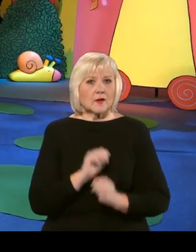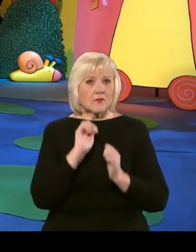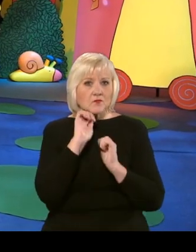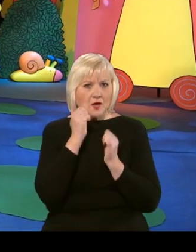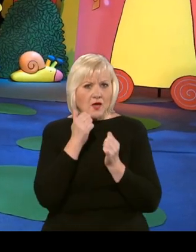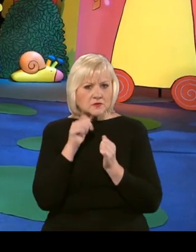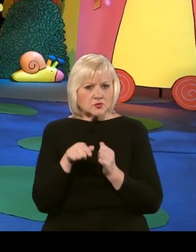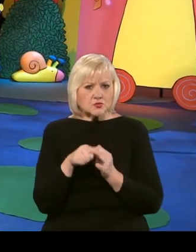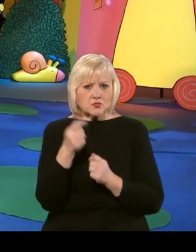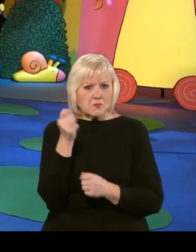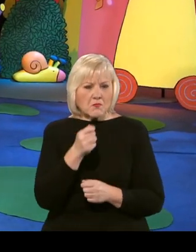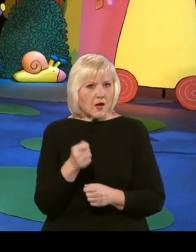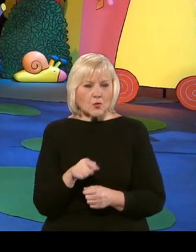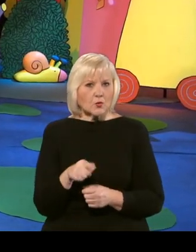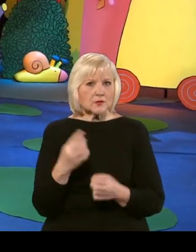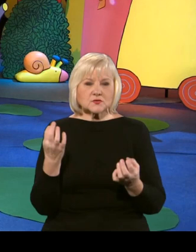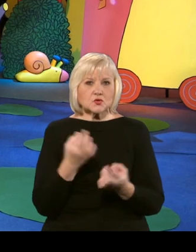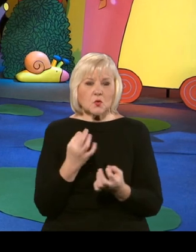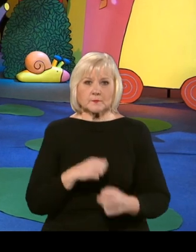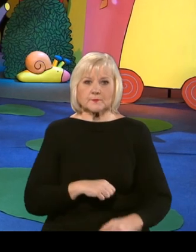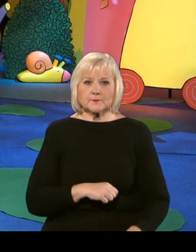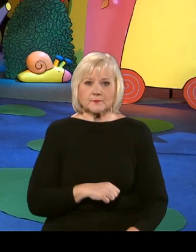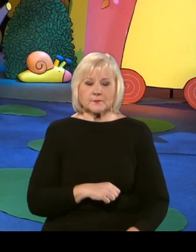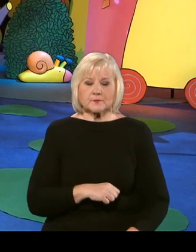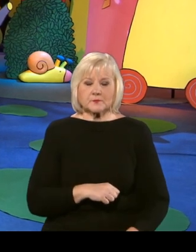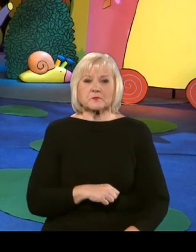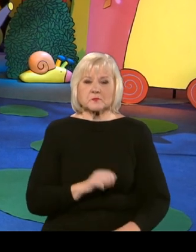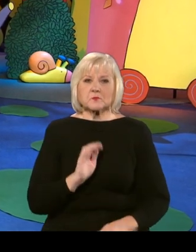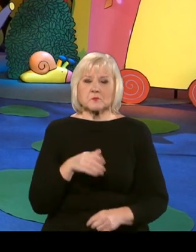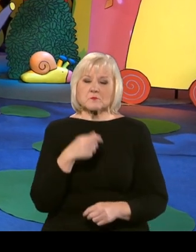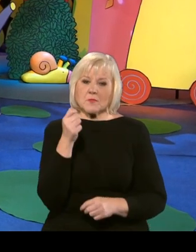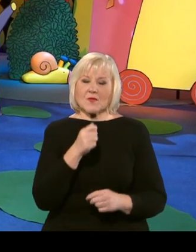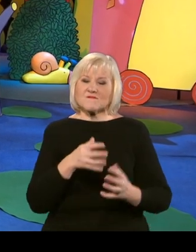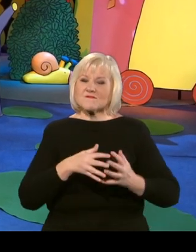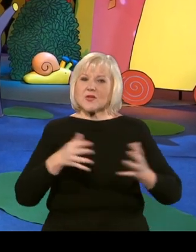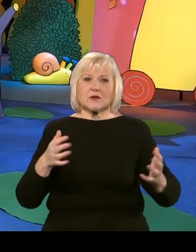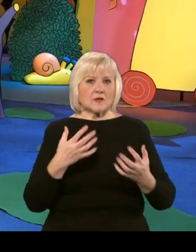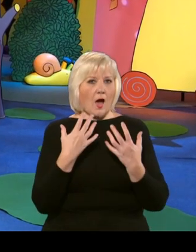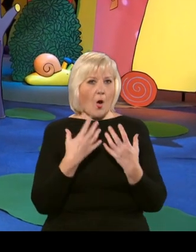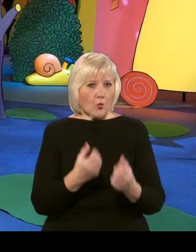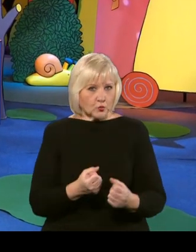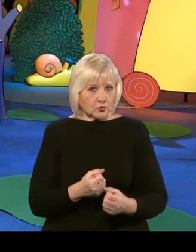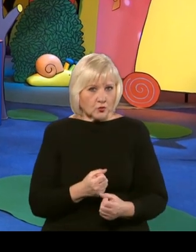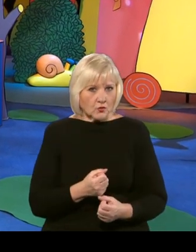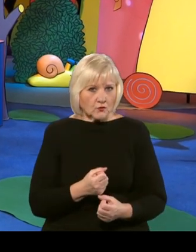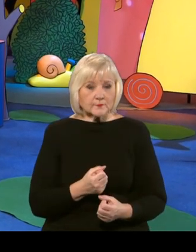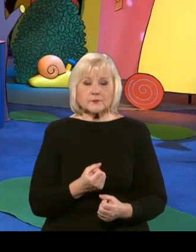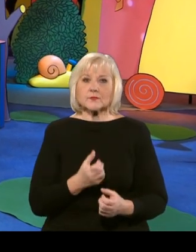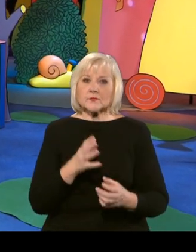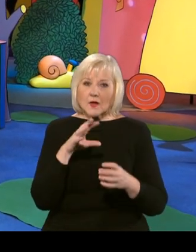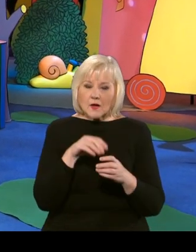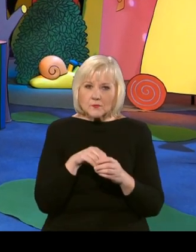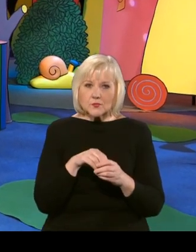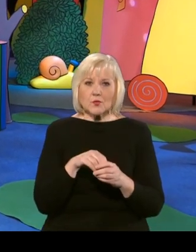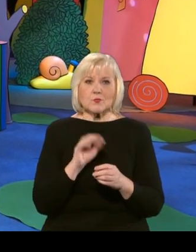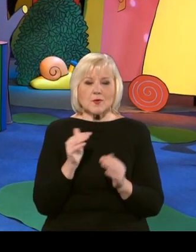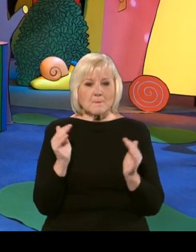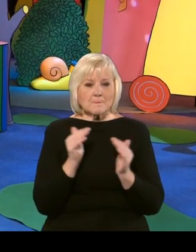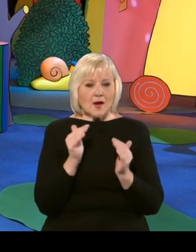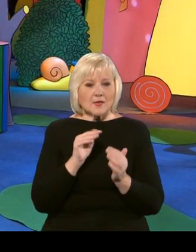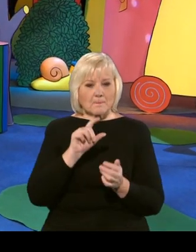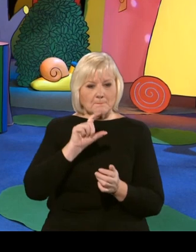Františku, co to bude, až to bude? Pořádně velký auták a v něm bude úplně malilinkatý